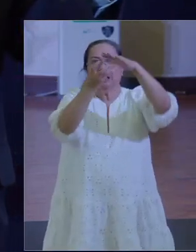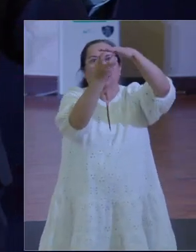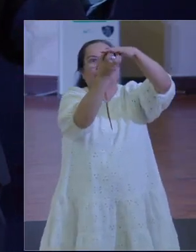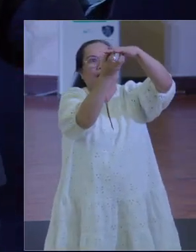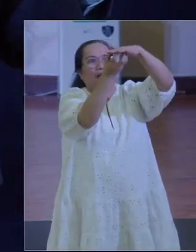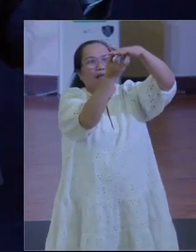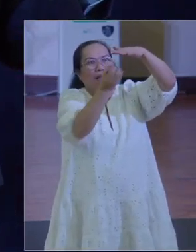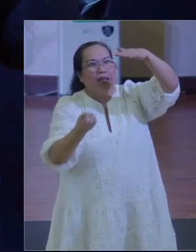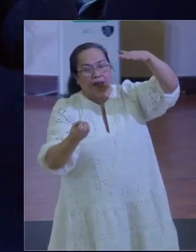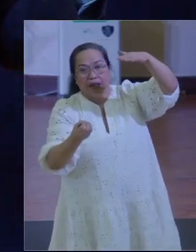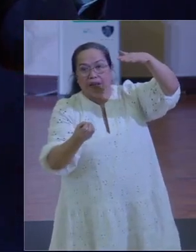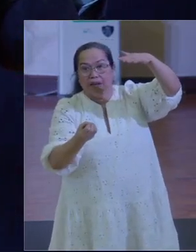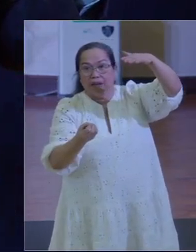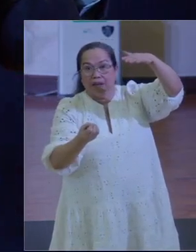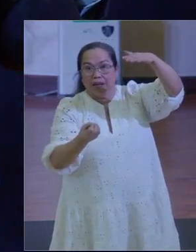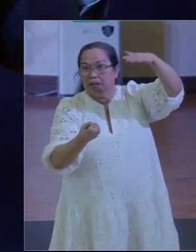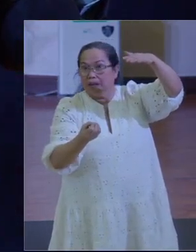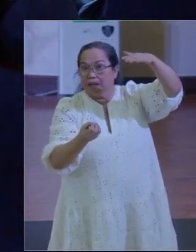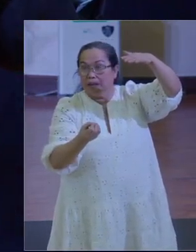ng